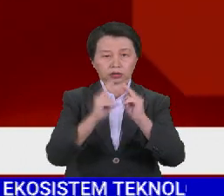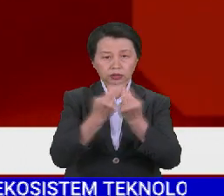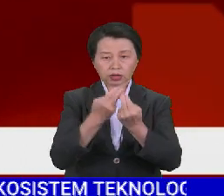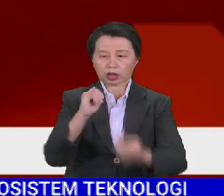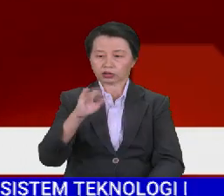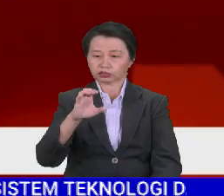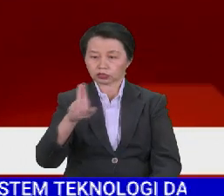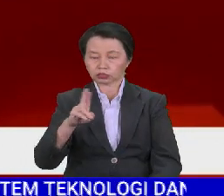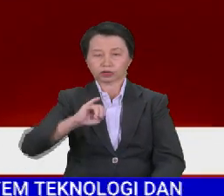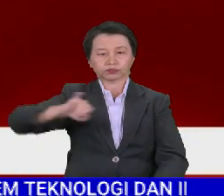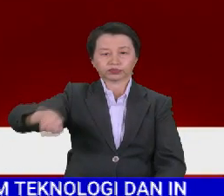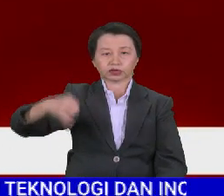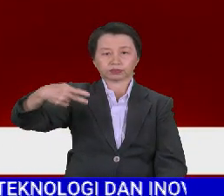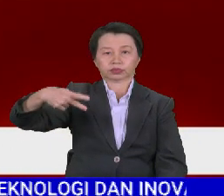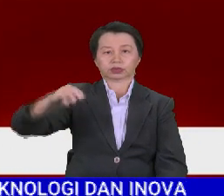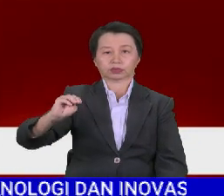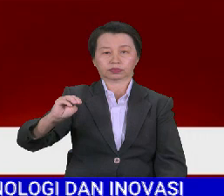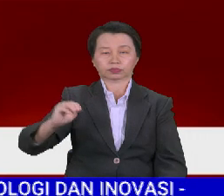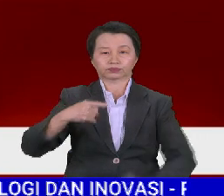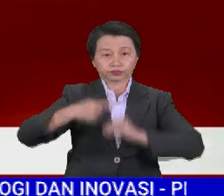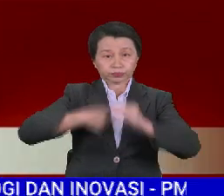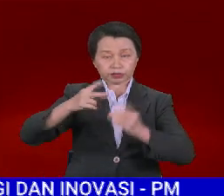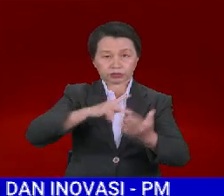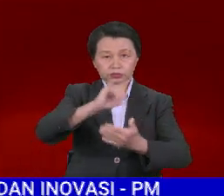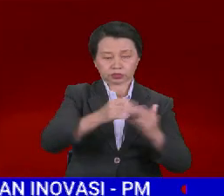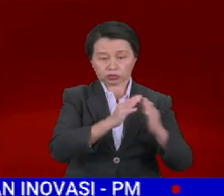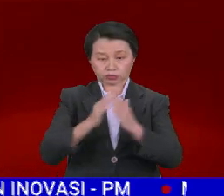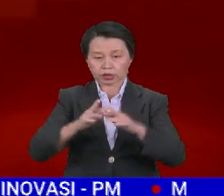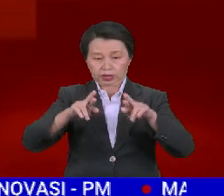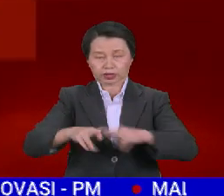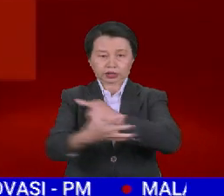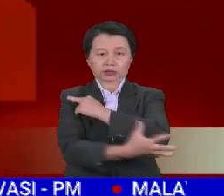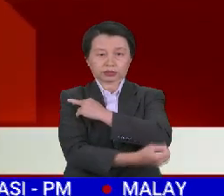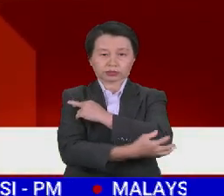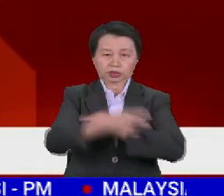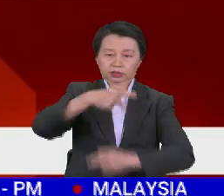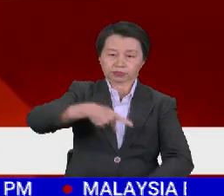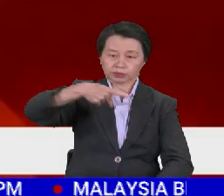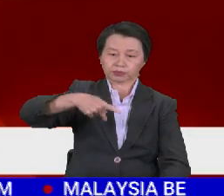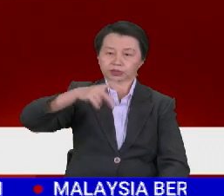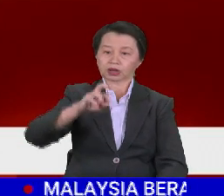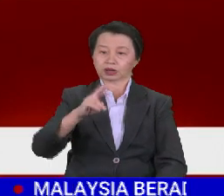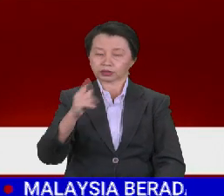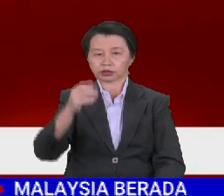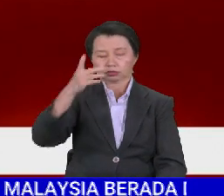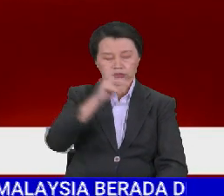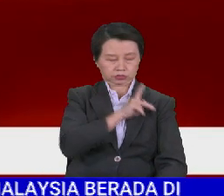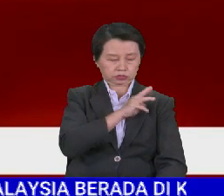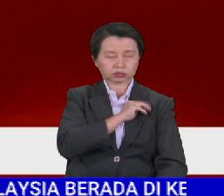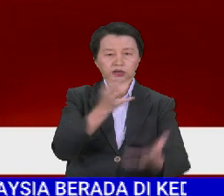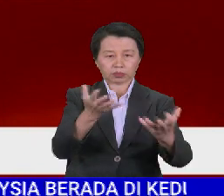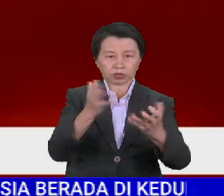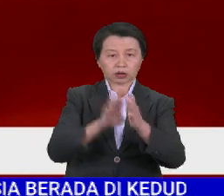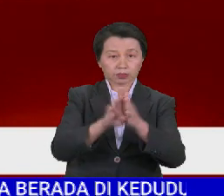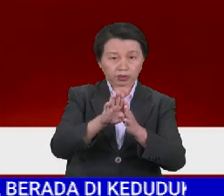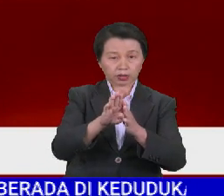Icu jabatan Perdana Menteri mengenai Project Perumahan Rakyat termiskin pprt dan Haji Ma Kementerian Pembangunan